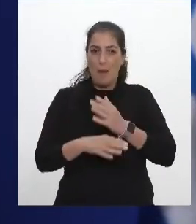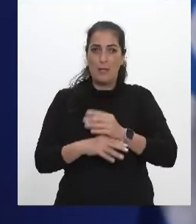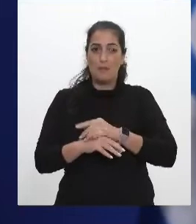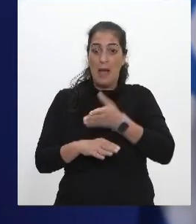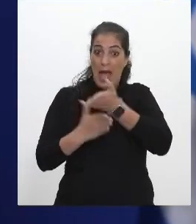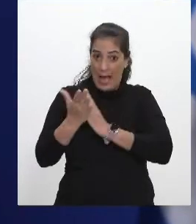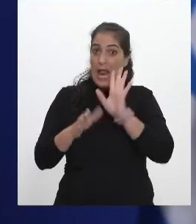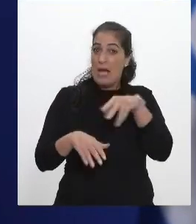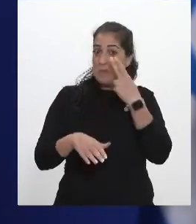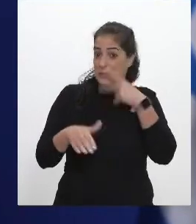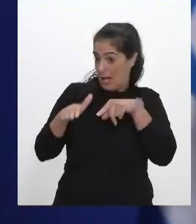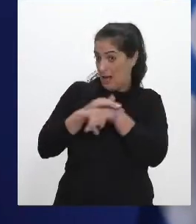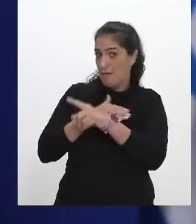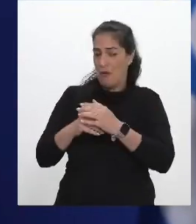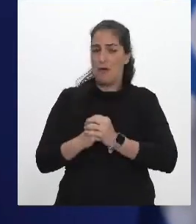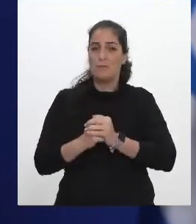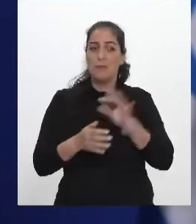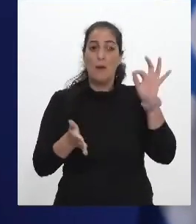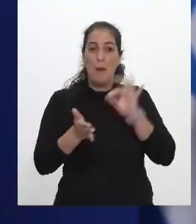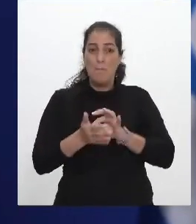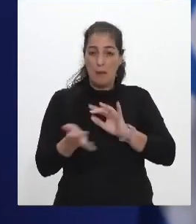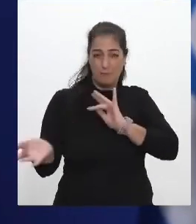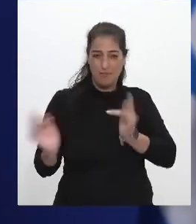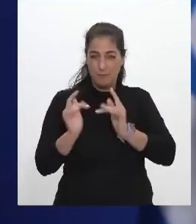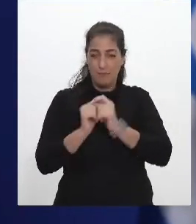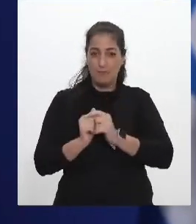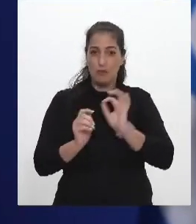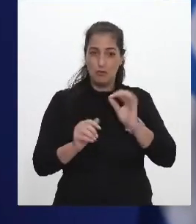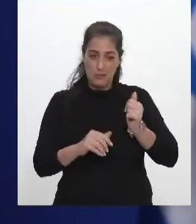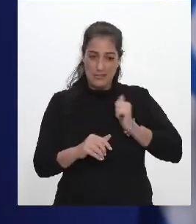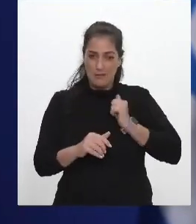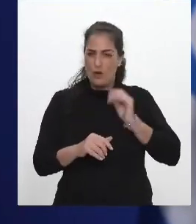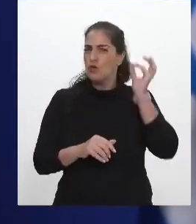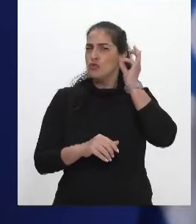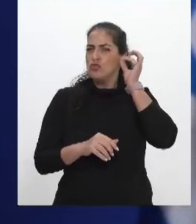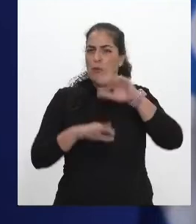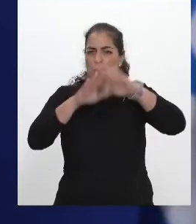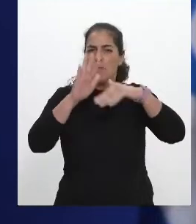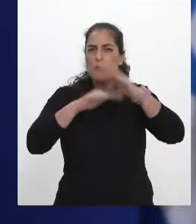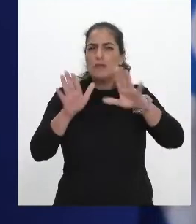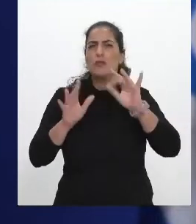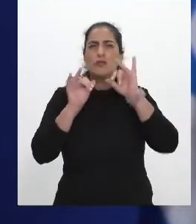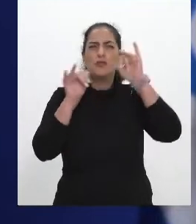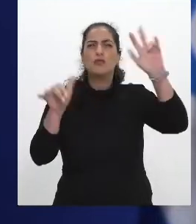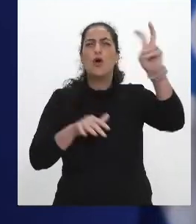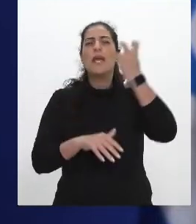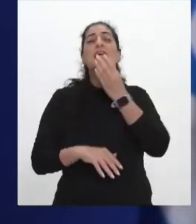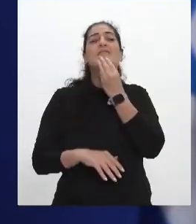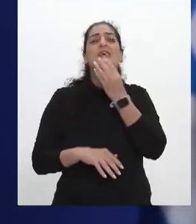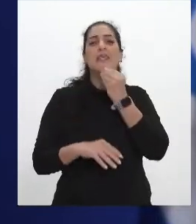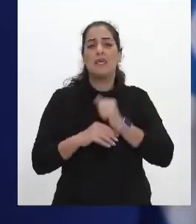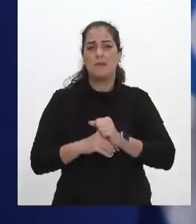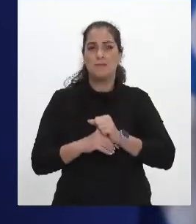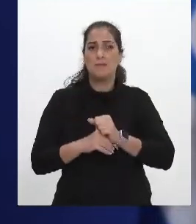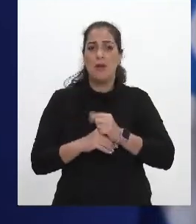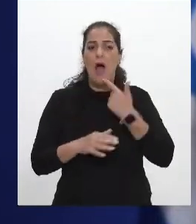נמלטו מתוך המבנה במהלך הקרב של הכוח נשמעו מתוך המבנה קריאות לעזרה בשפה העברית